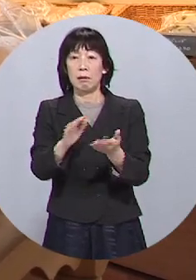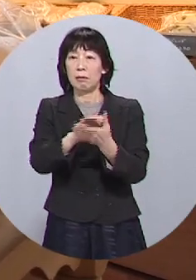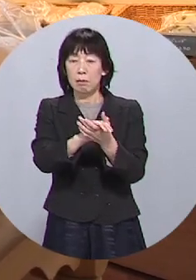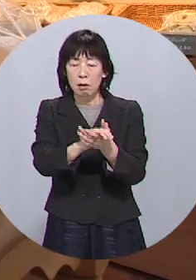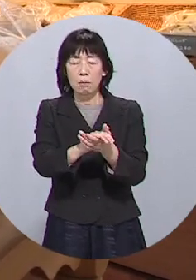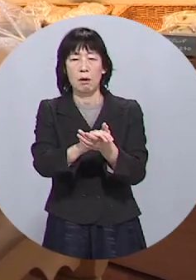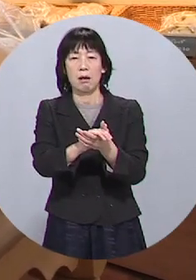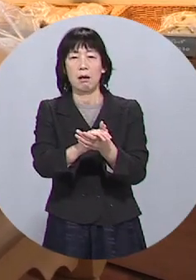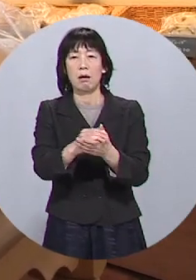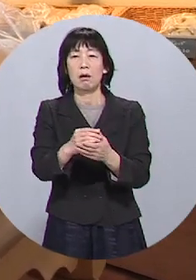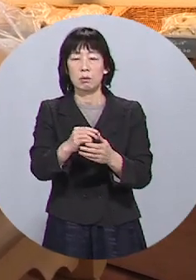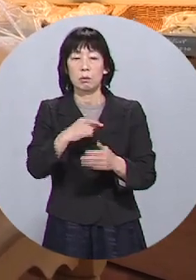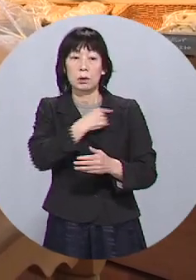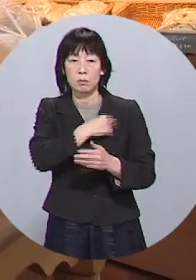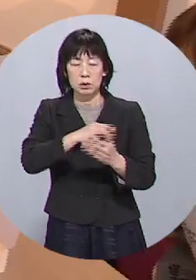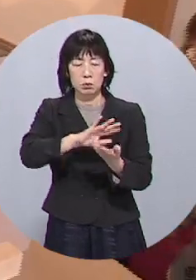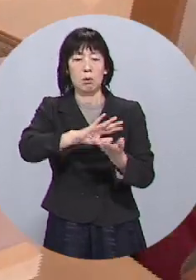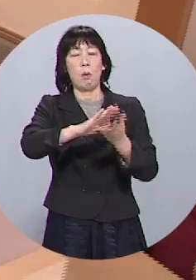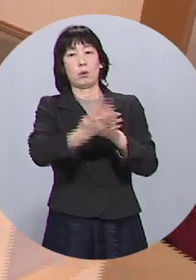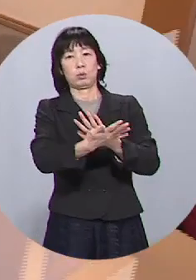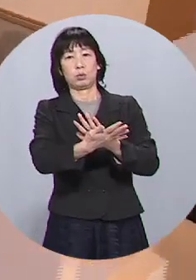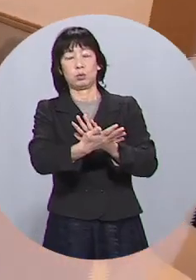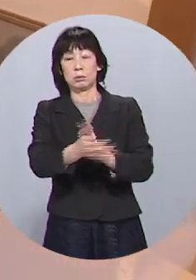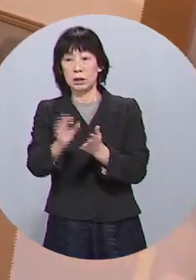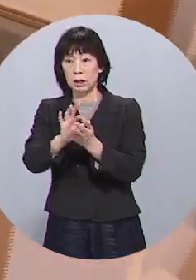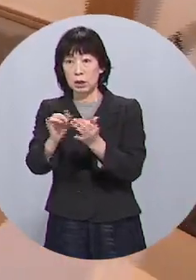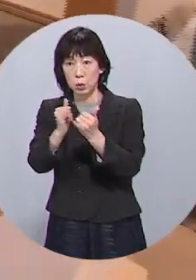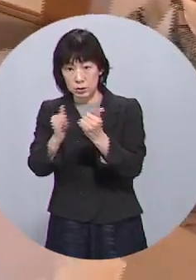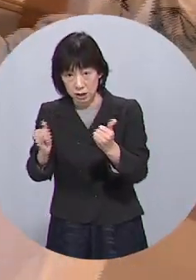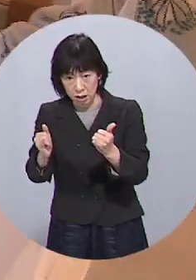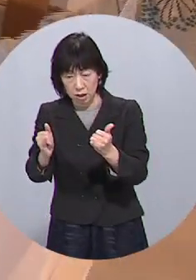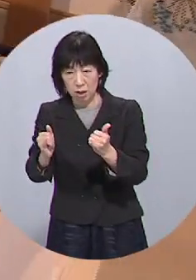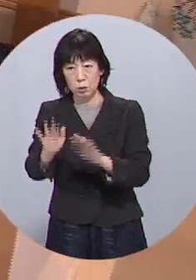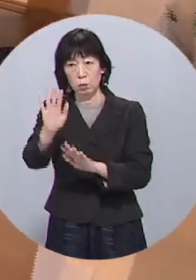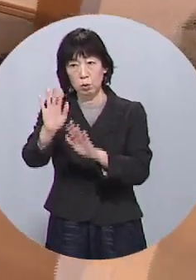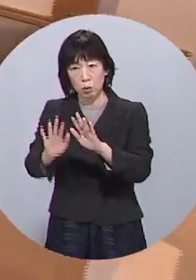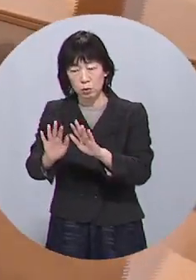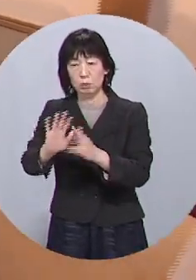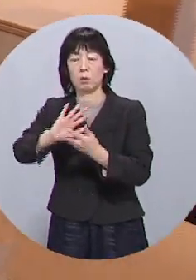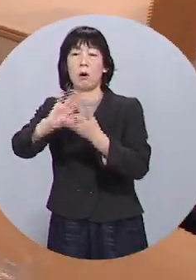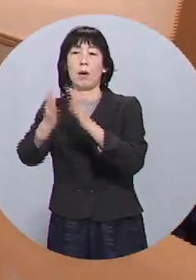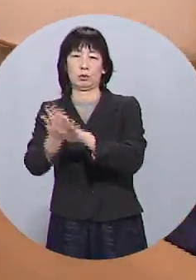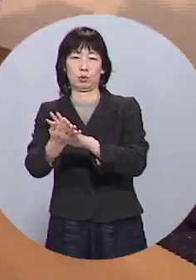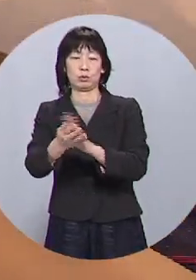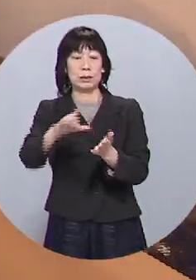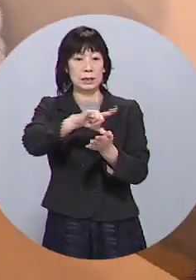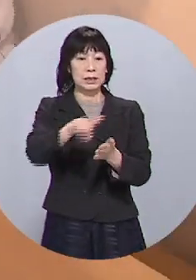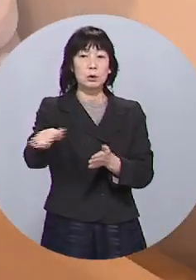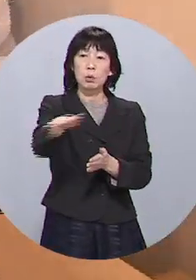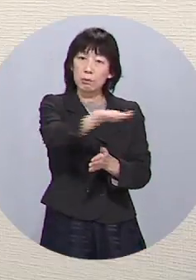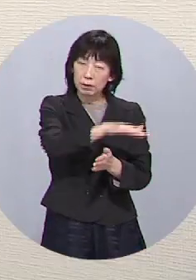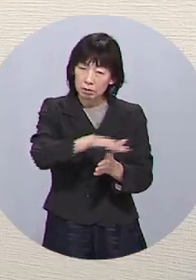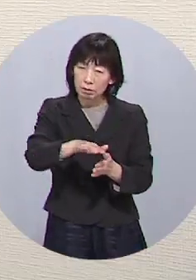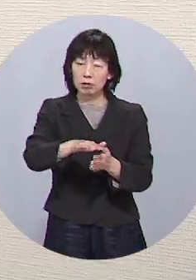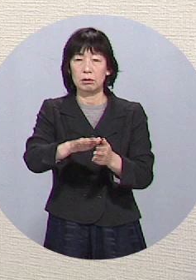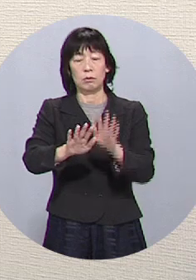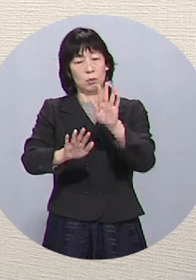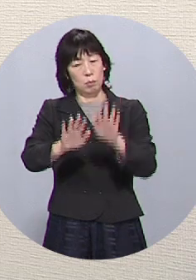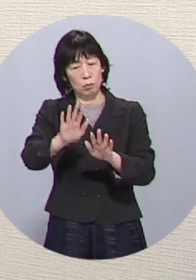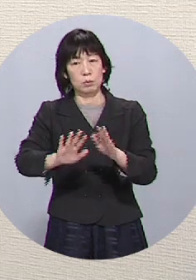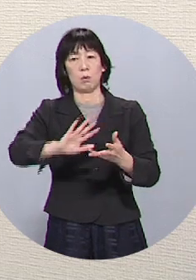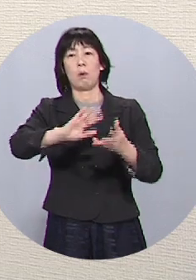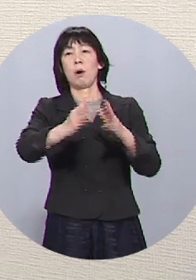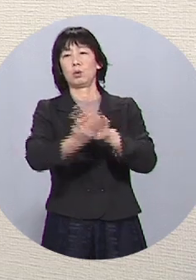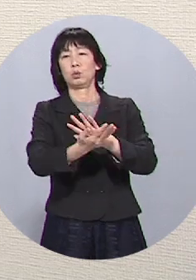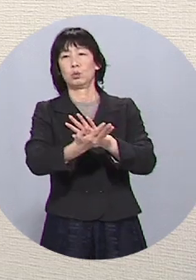方たちの理解も深まってきたし利用者さんの新たな生きがいにもつながっていてそう